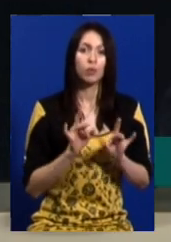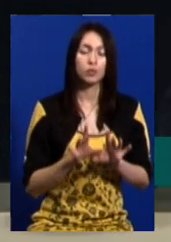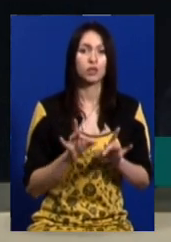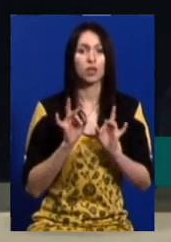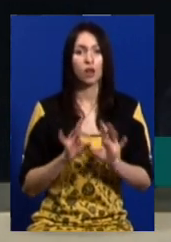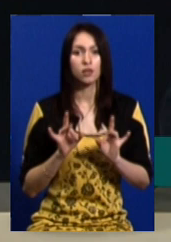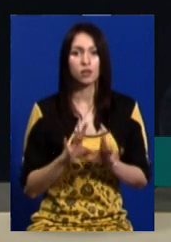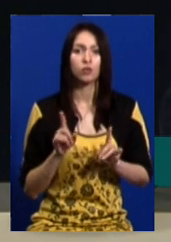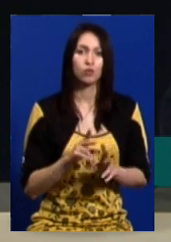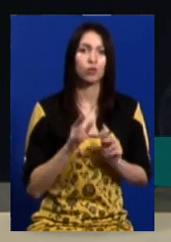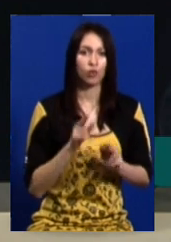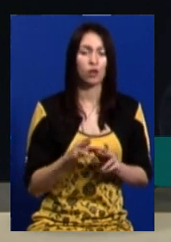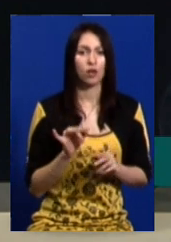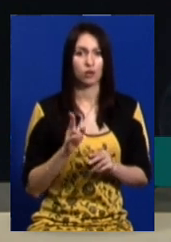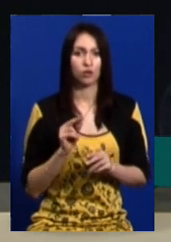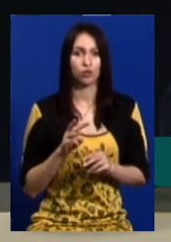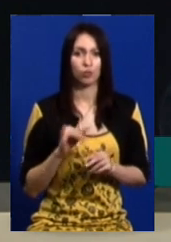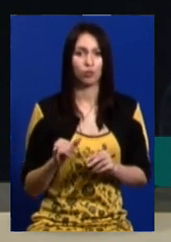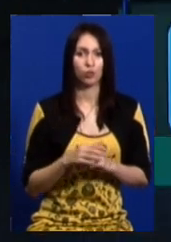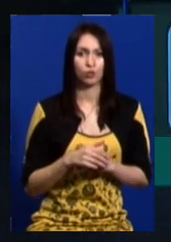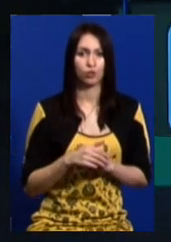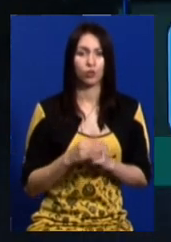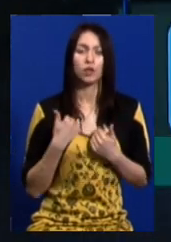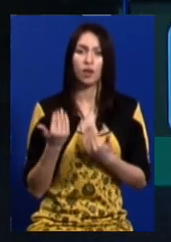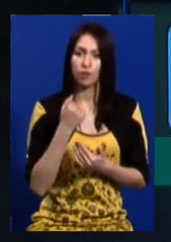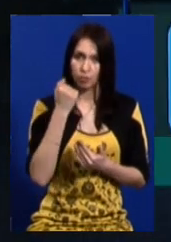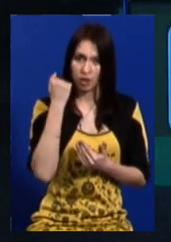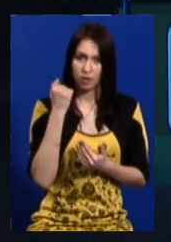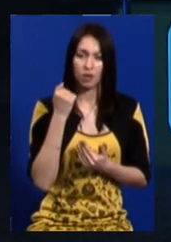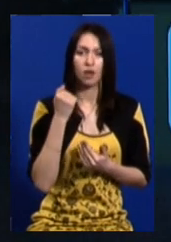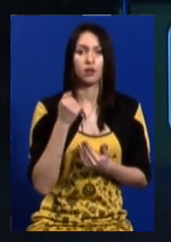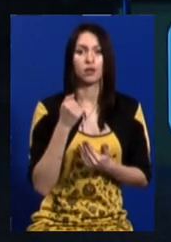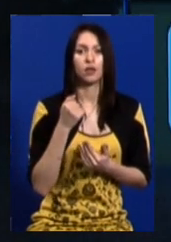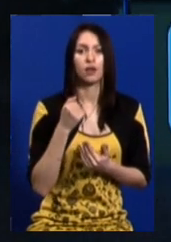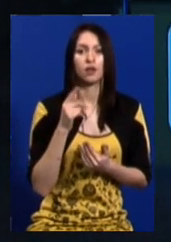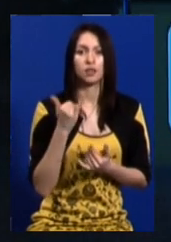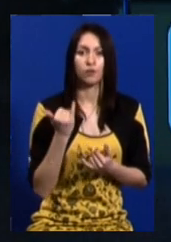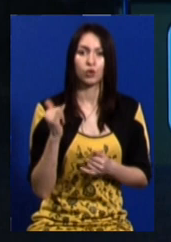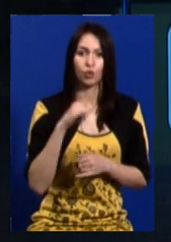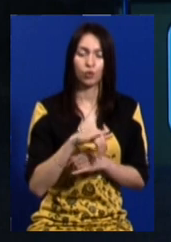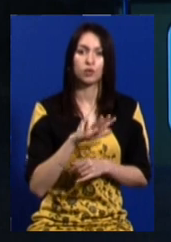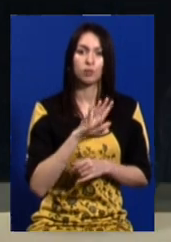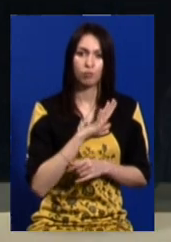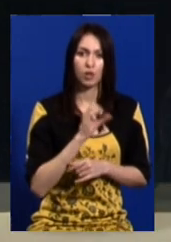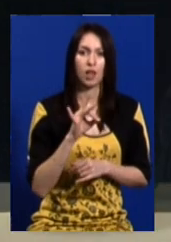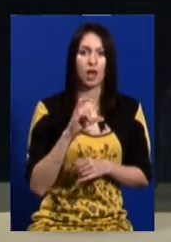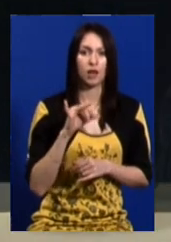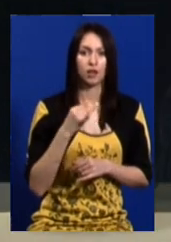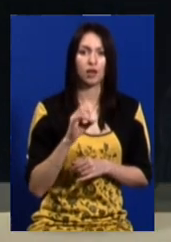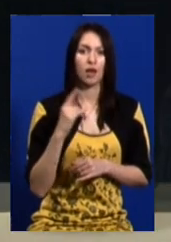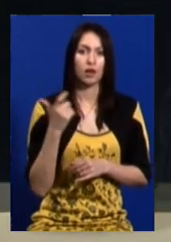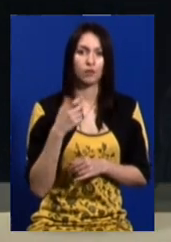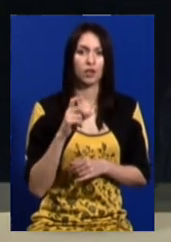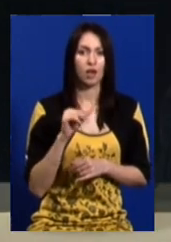що як до чого. Я вам дуже дякую, владико Митрофане. Сьогодні гостем студії був архієрей Харківської